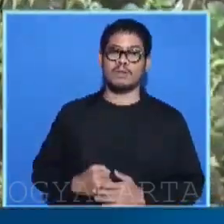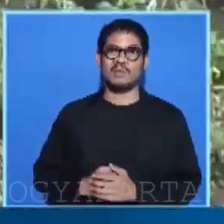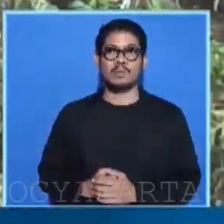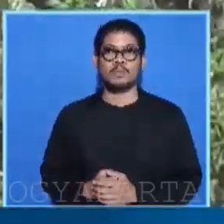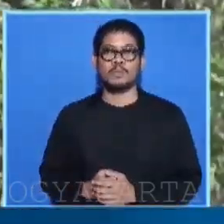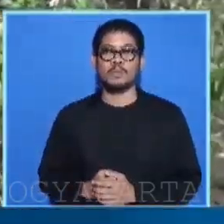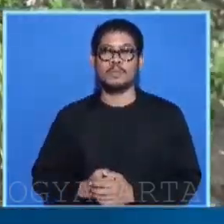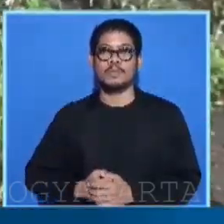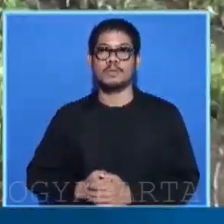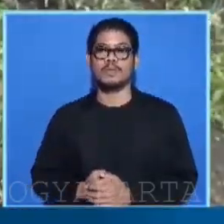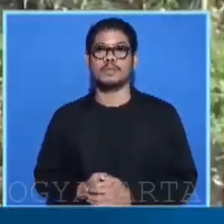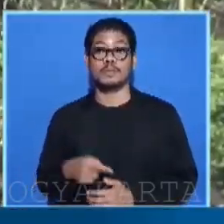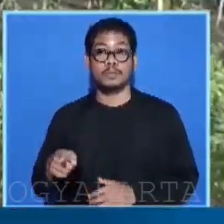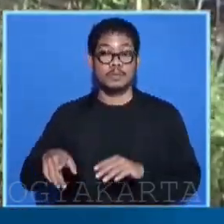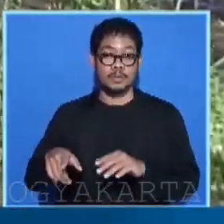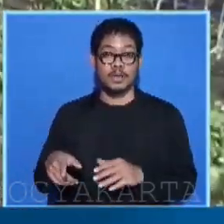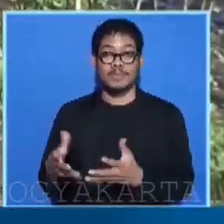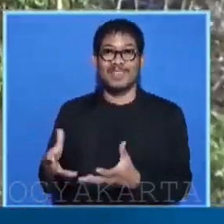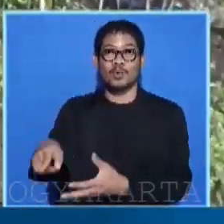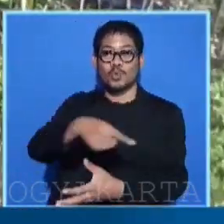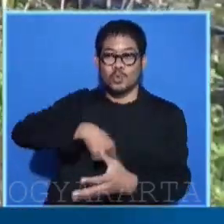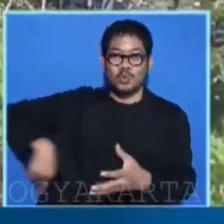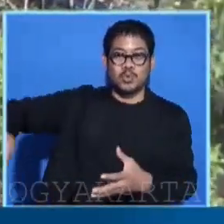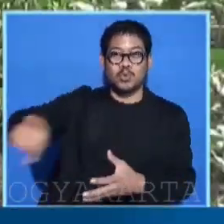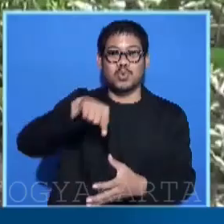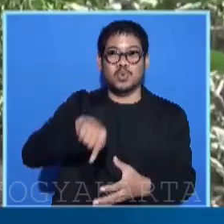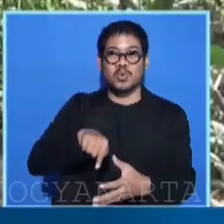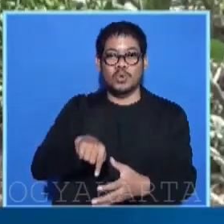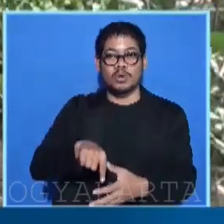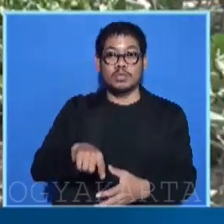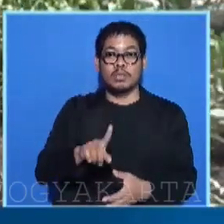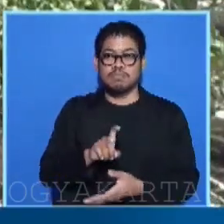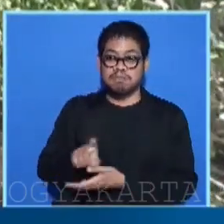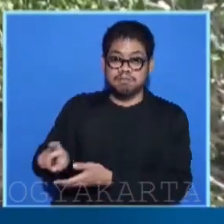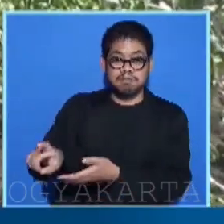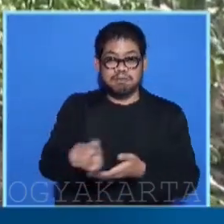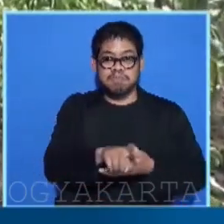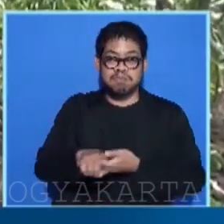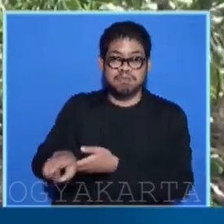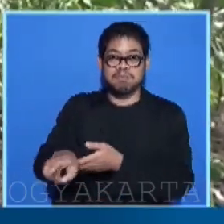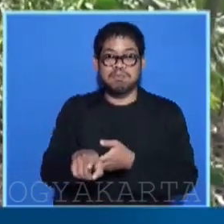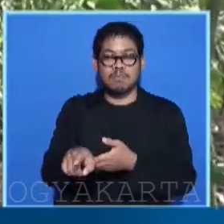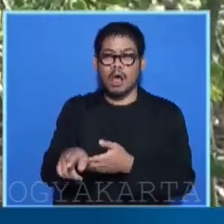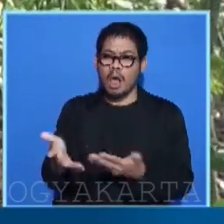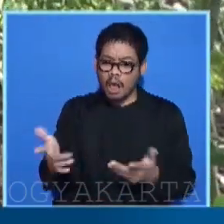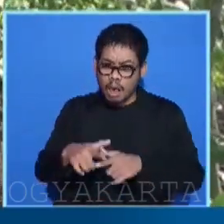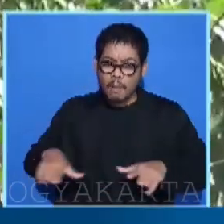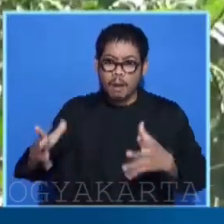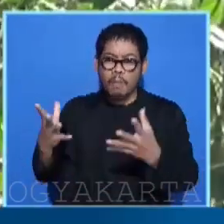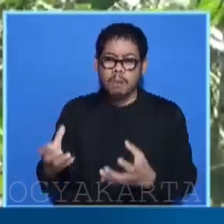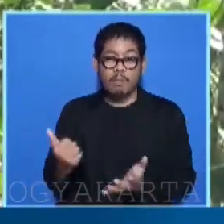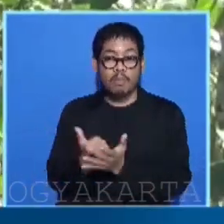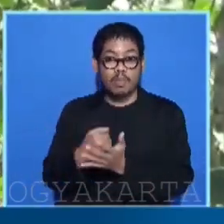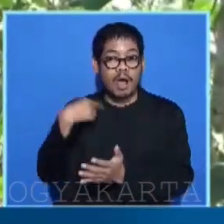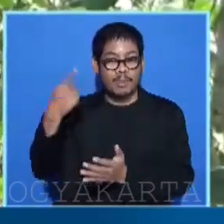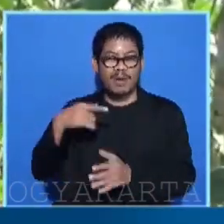kemarau kami ini membuat sumur tanah kalian petani untuk kebutuhan penyiraman di ladang nyaris kering padahal setiap hari puluhan